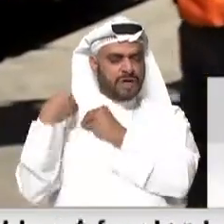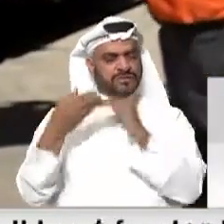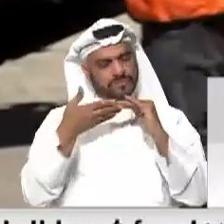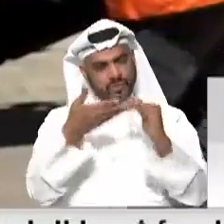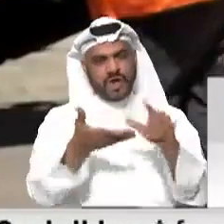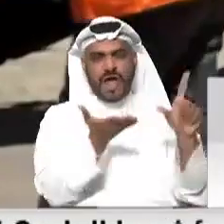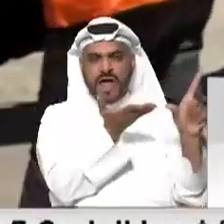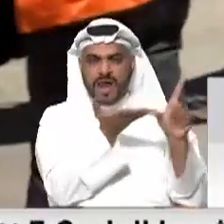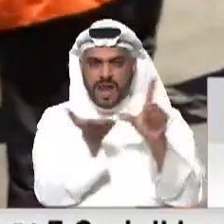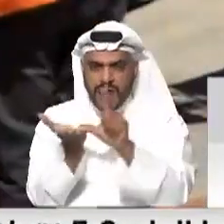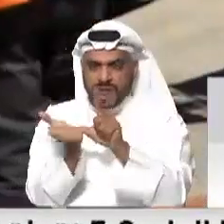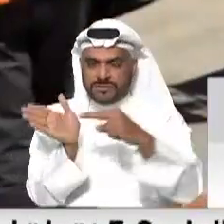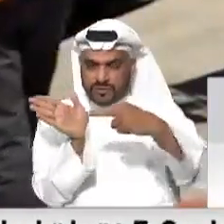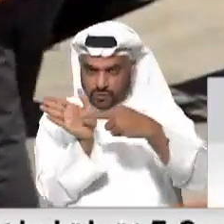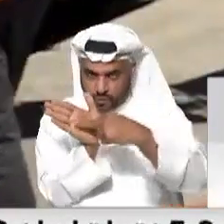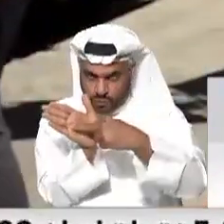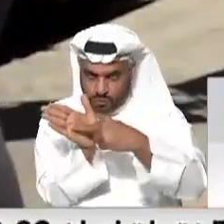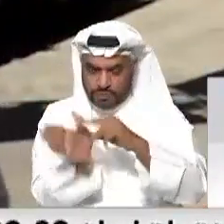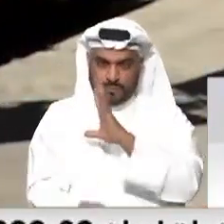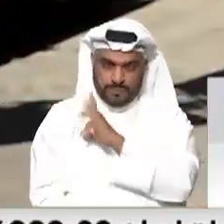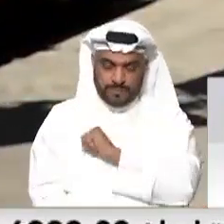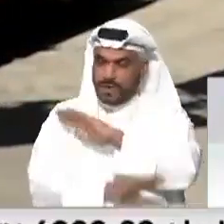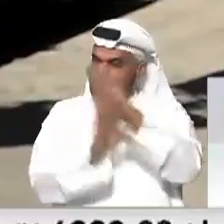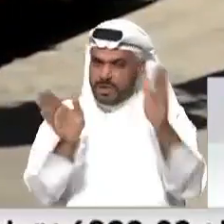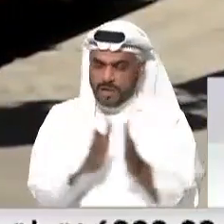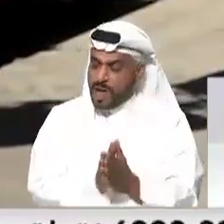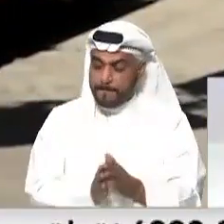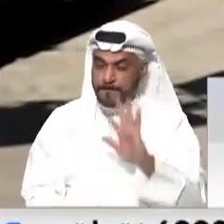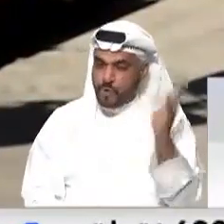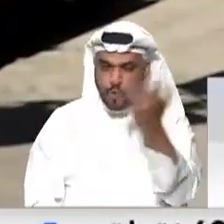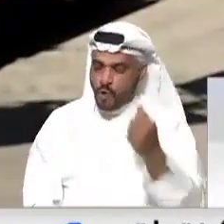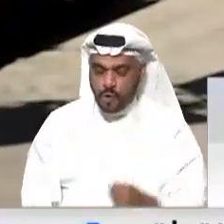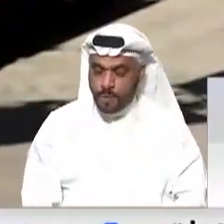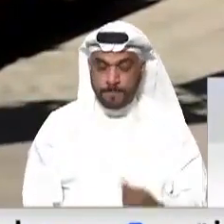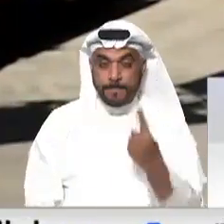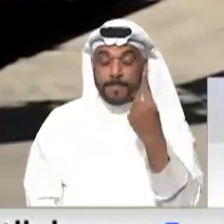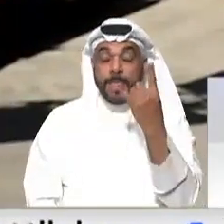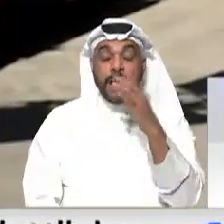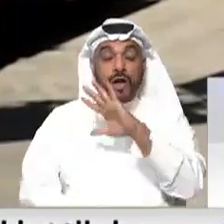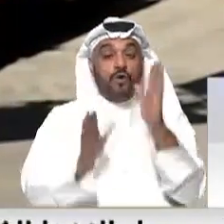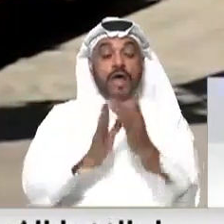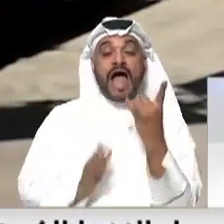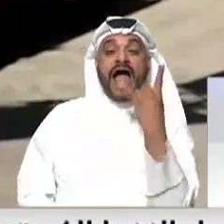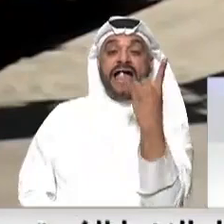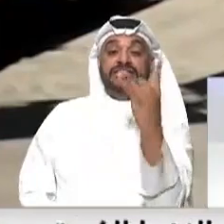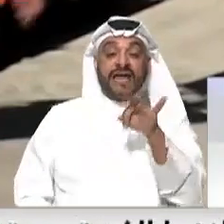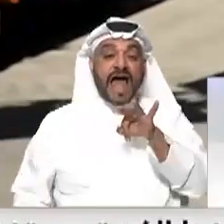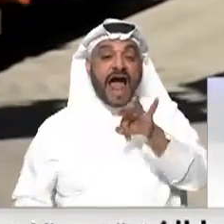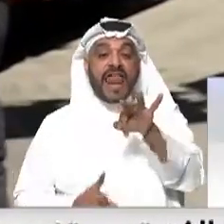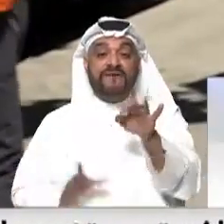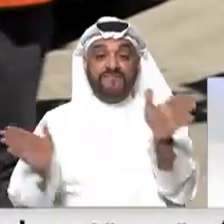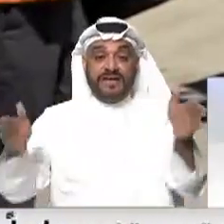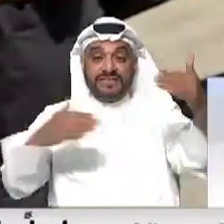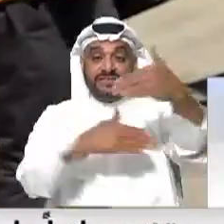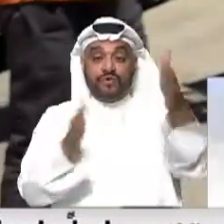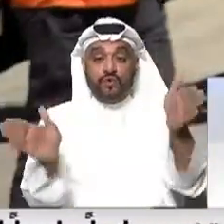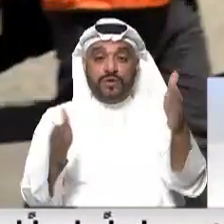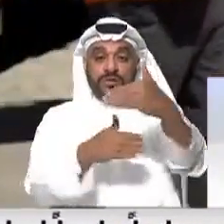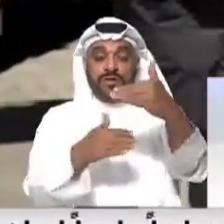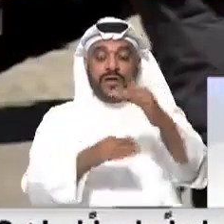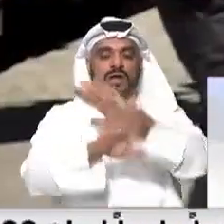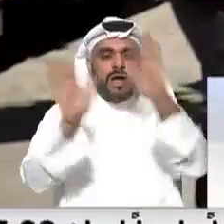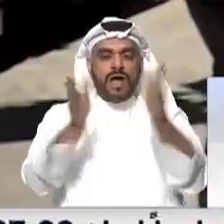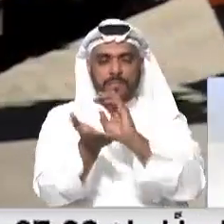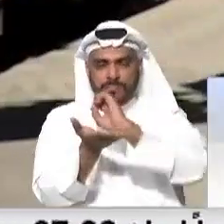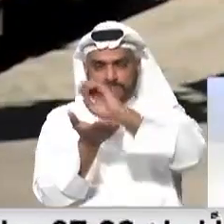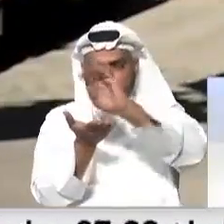هذه المساعدات طبعا أكثر من 10,000 سلة غذائية سوف يتم توزيعها خلال شهر رمضان بدعم من الشعب الكويتي